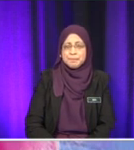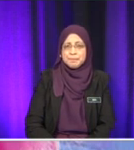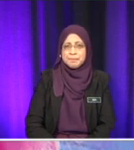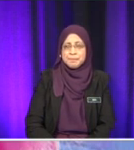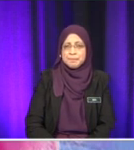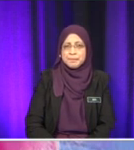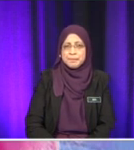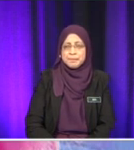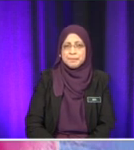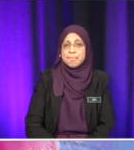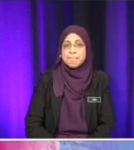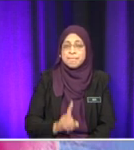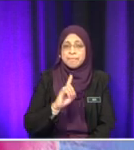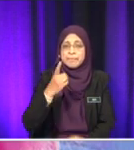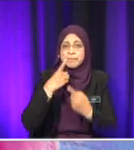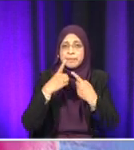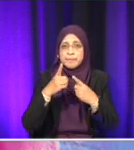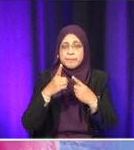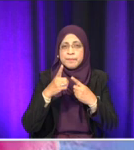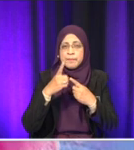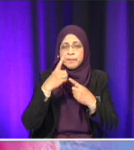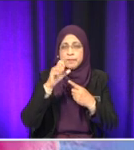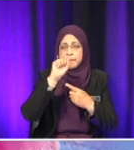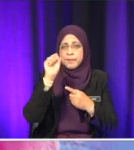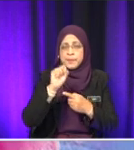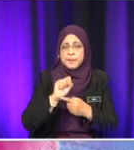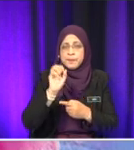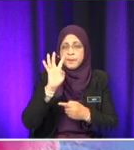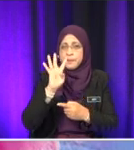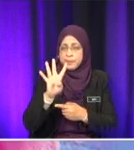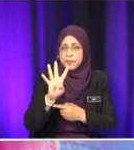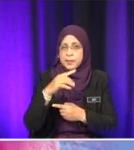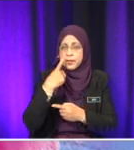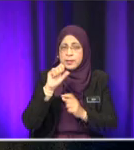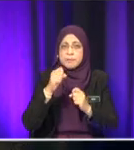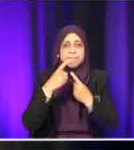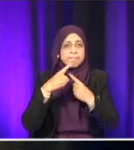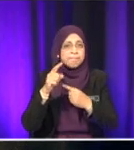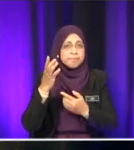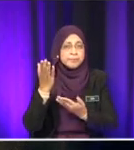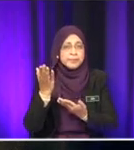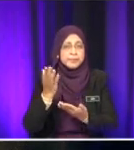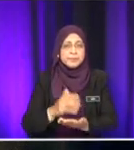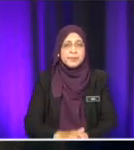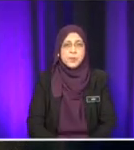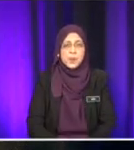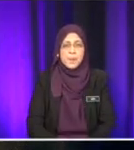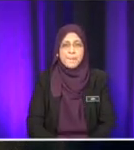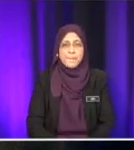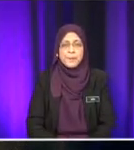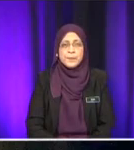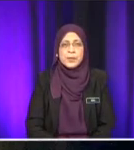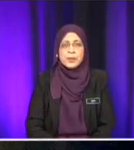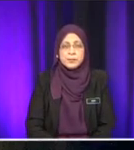secara spontan Oke untuk soal lain 4 nih siapa boleh jawab oke